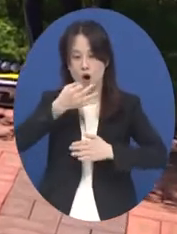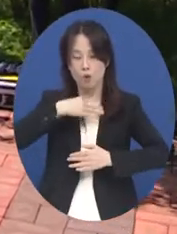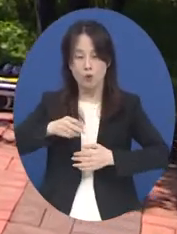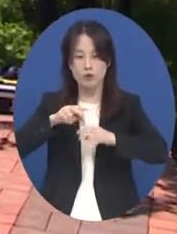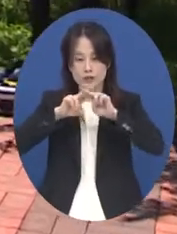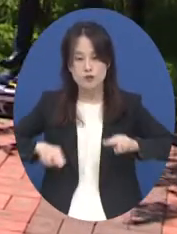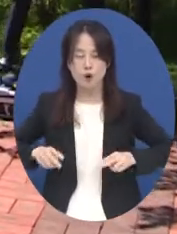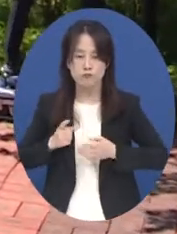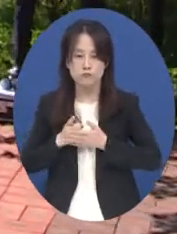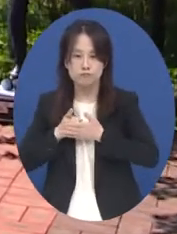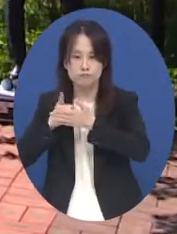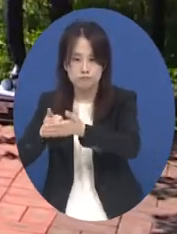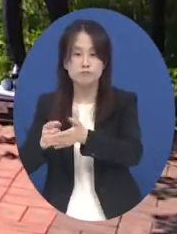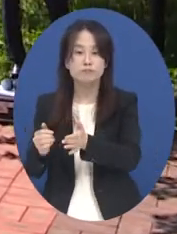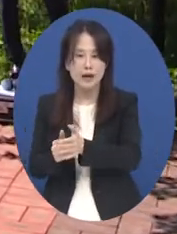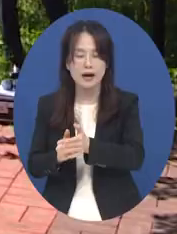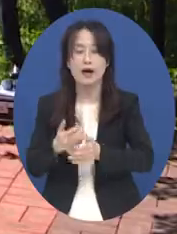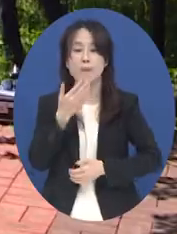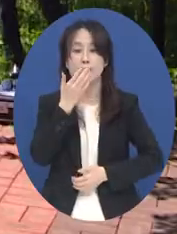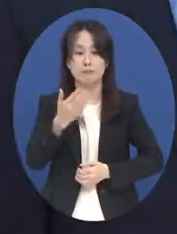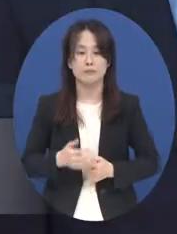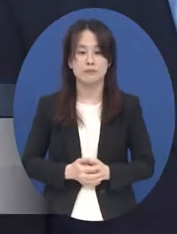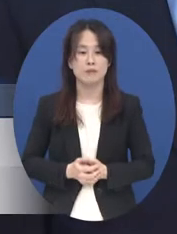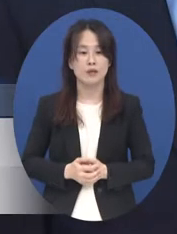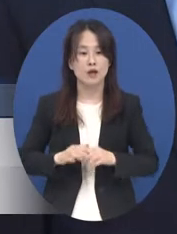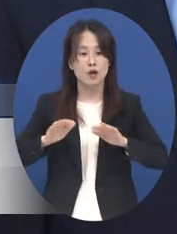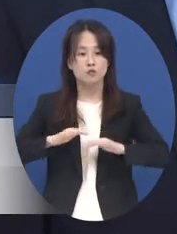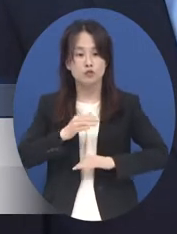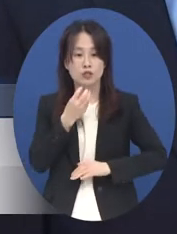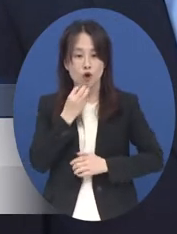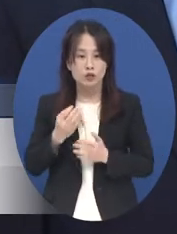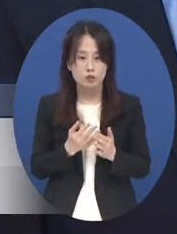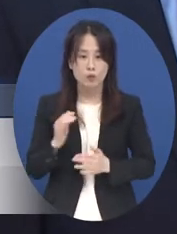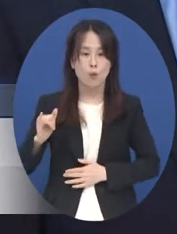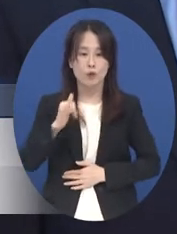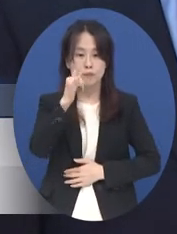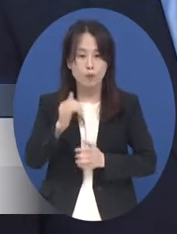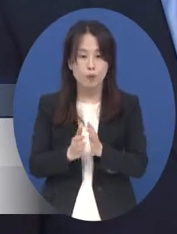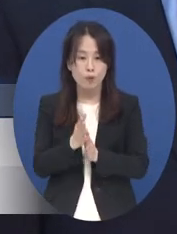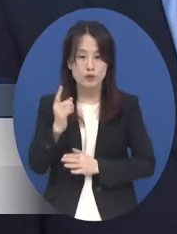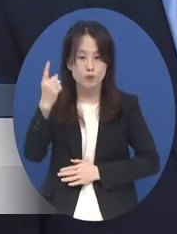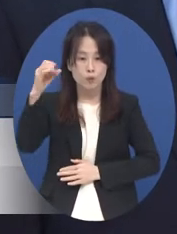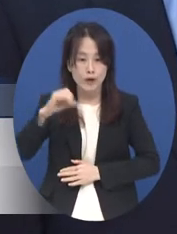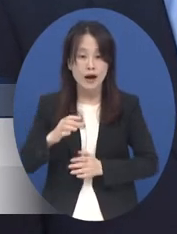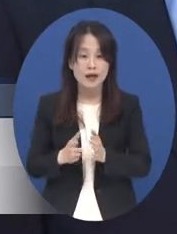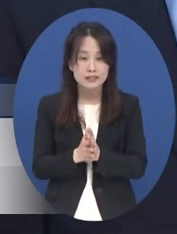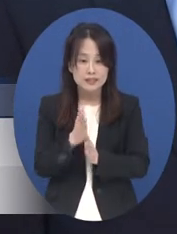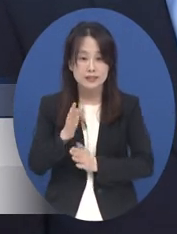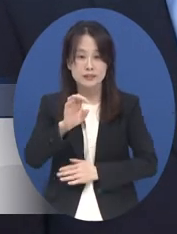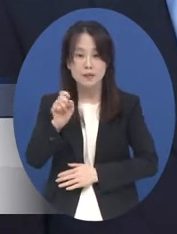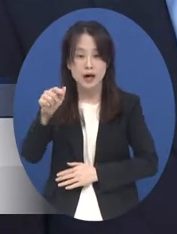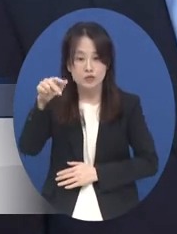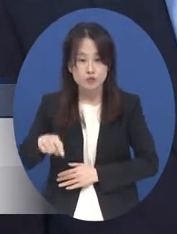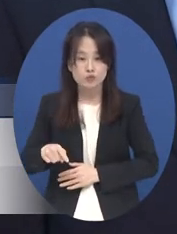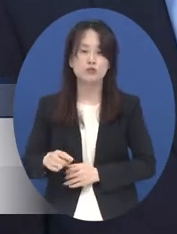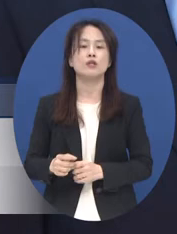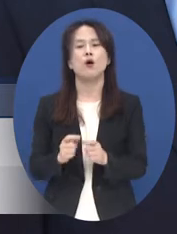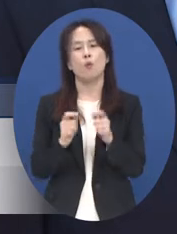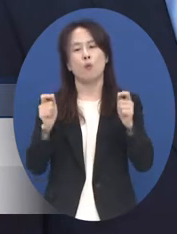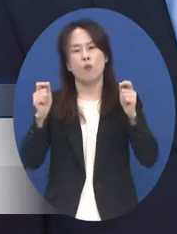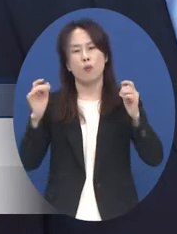추진 시행카드를 꺼내 가능했습니다. 우리 경기도와 김포시, 고양시, 파주시는 오랜